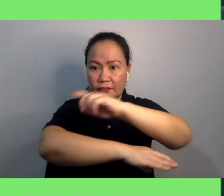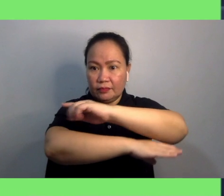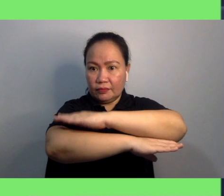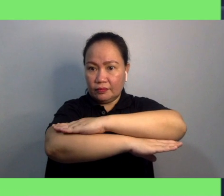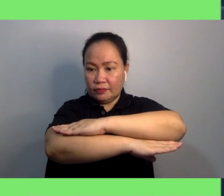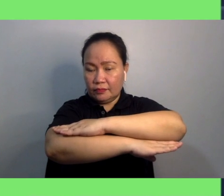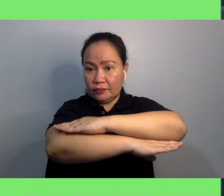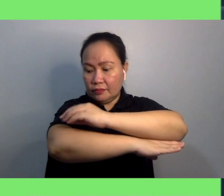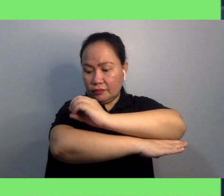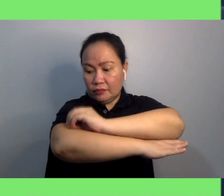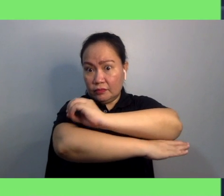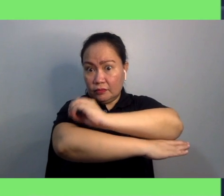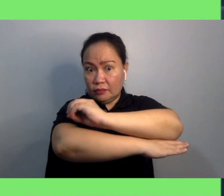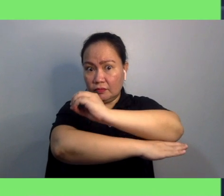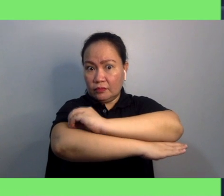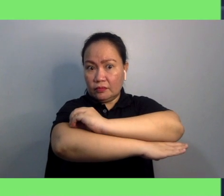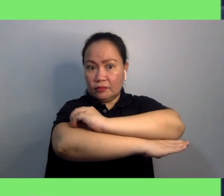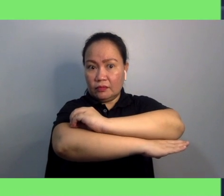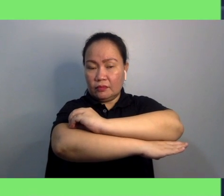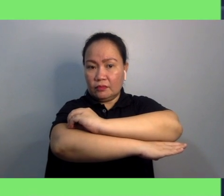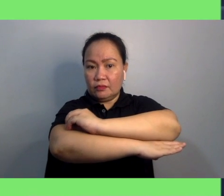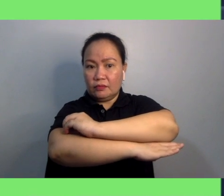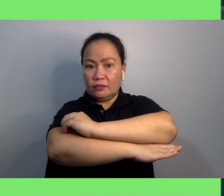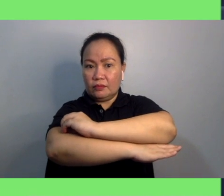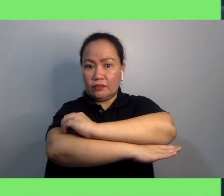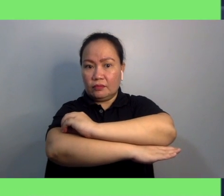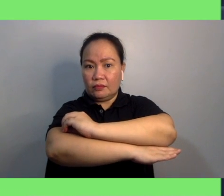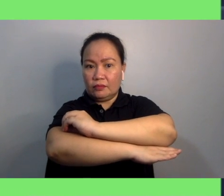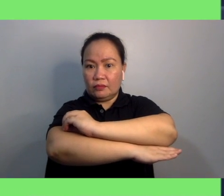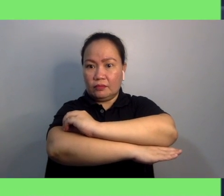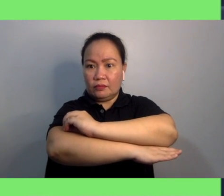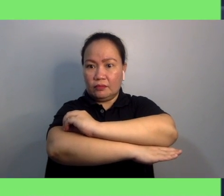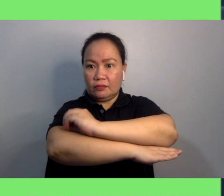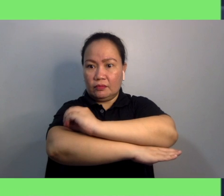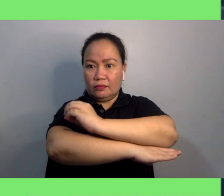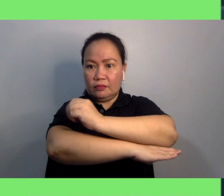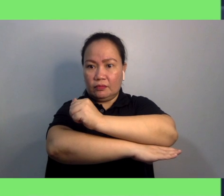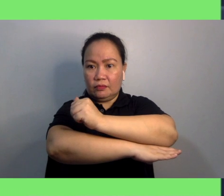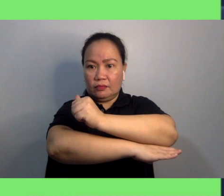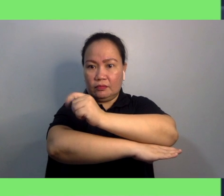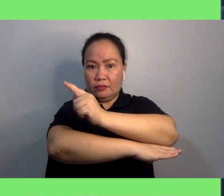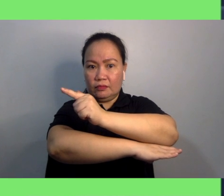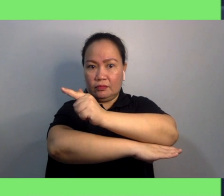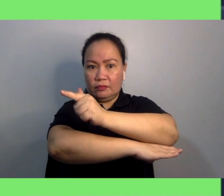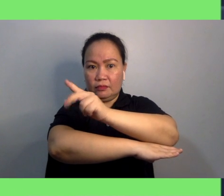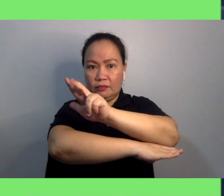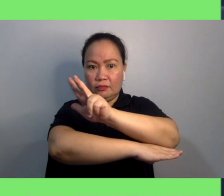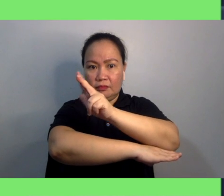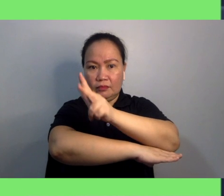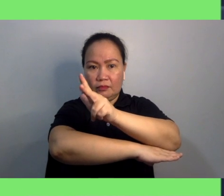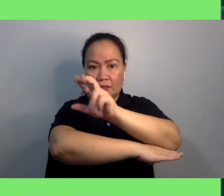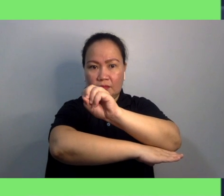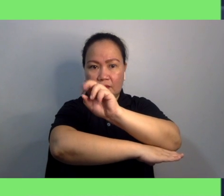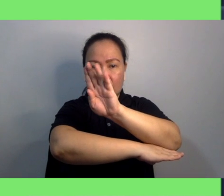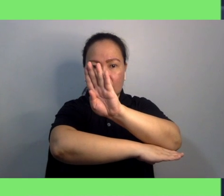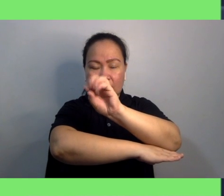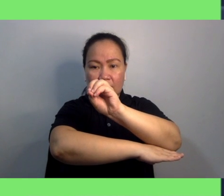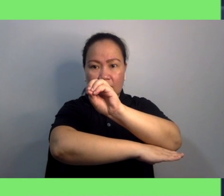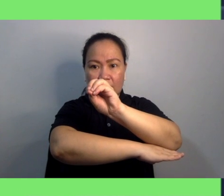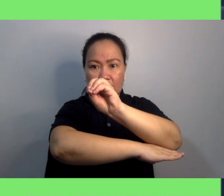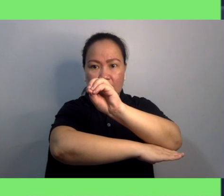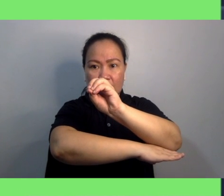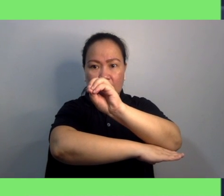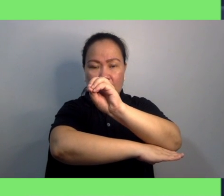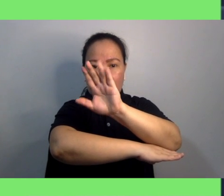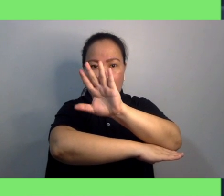galaw, mag-move siya, magro-rotate, dito siya titigil. Okay? So, ito pong angle na to, itong red, this